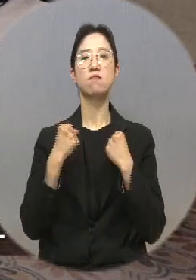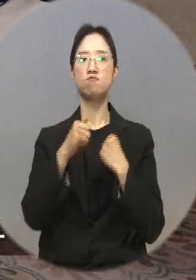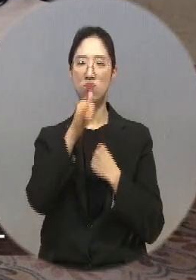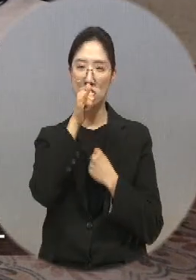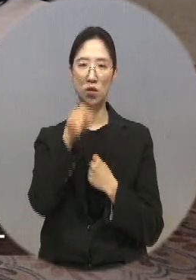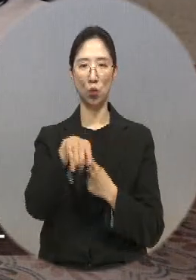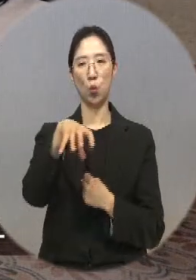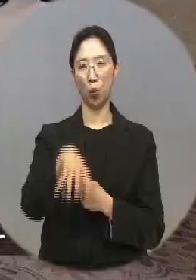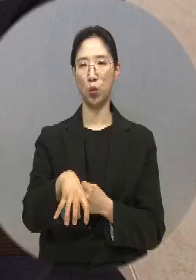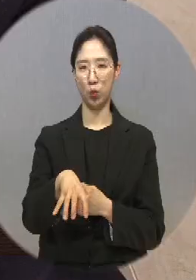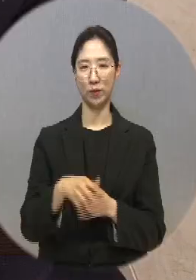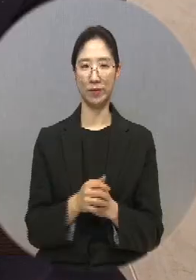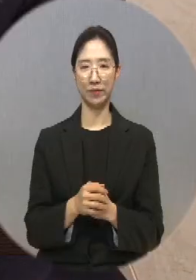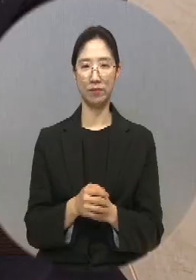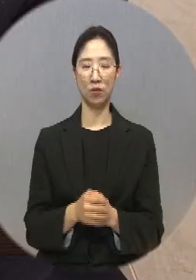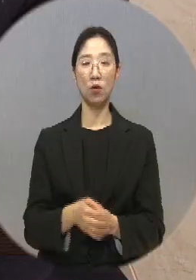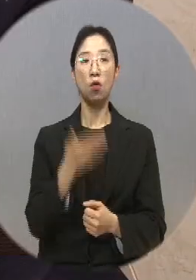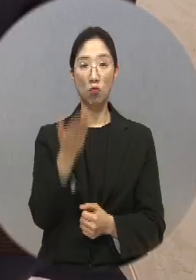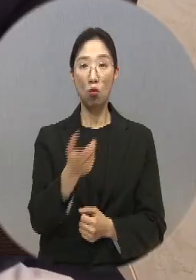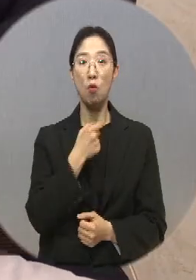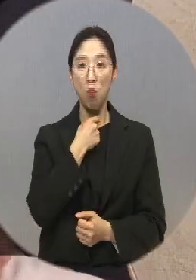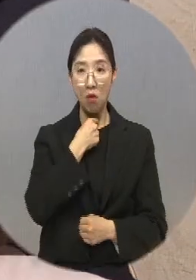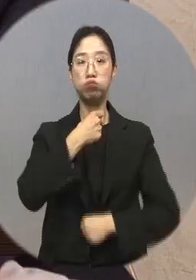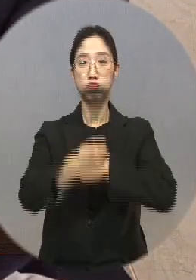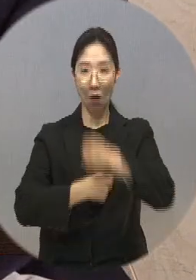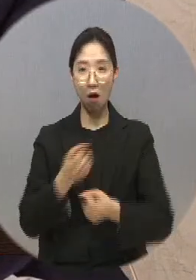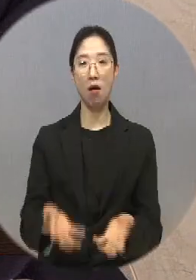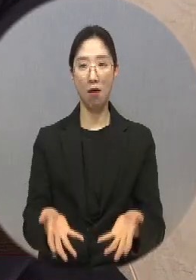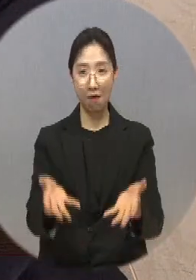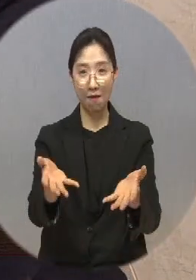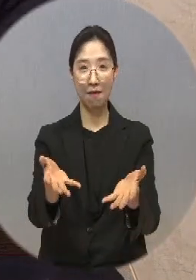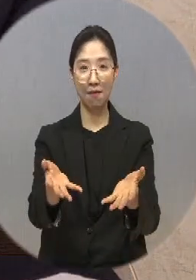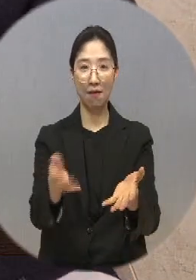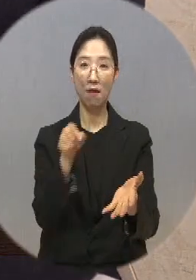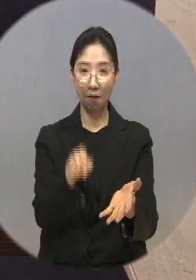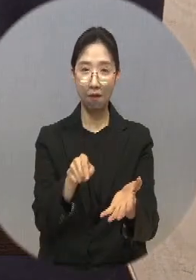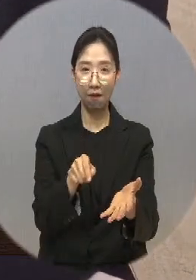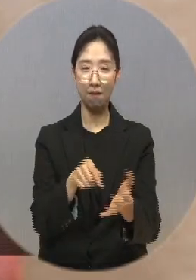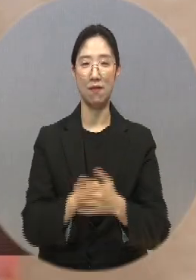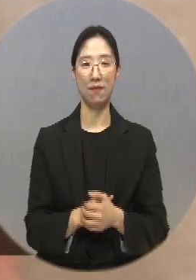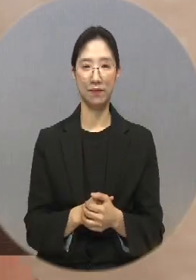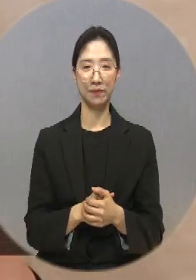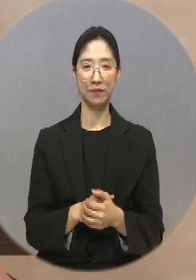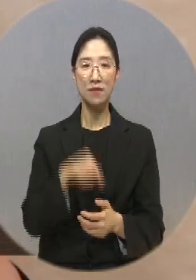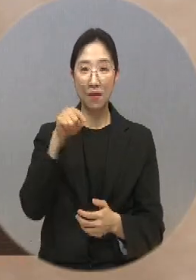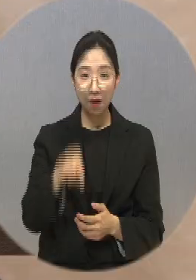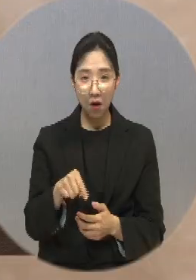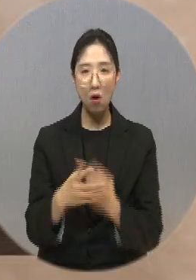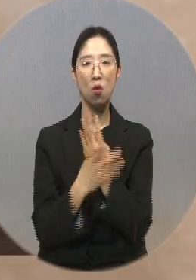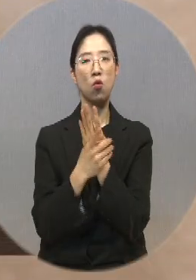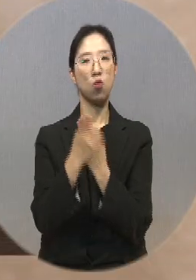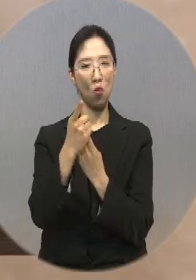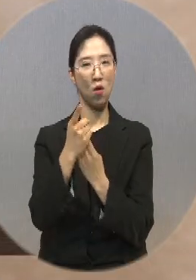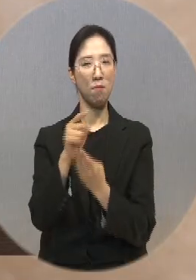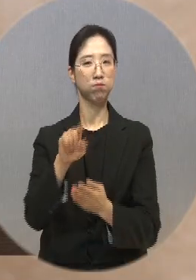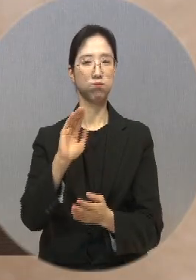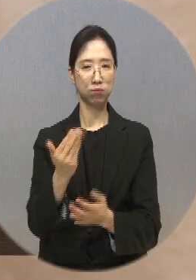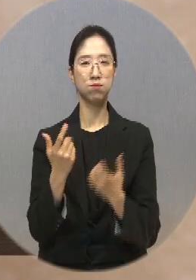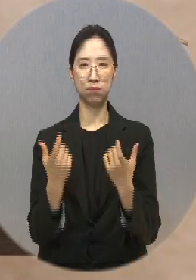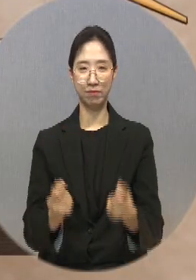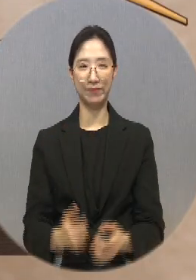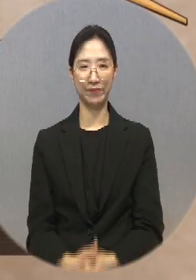수도 있어요. 그렇죠. 그렇죠. 너가 하고 싶은 거 해. 자유롭게. 거기서 사실은 벌써 통합이